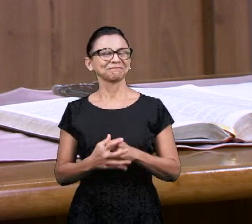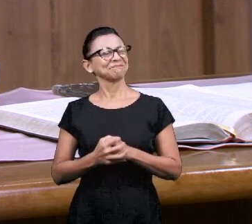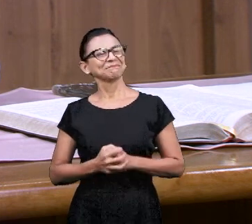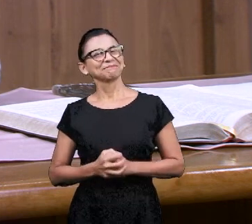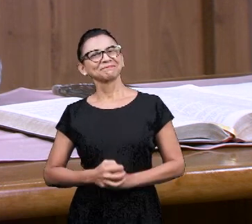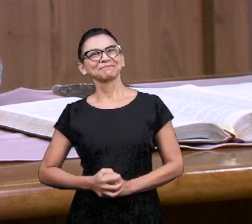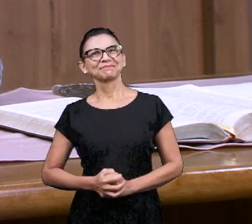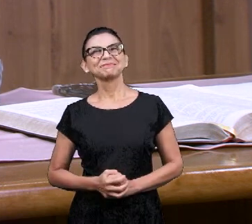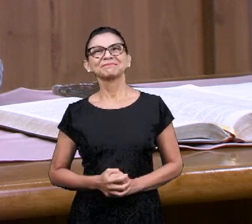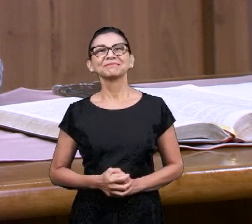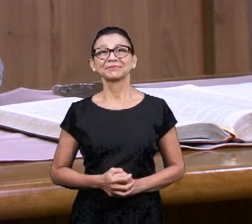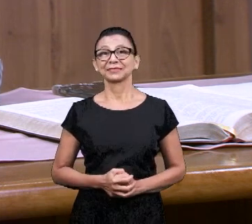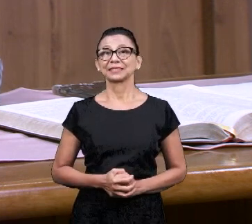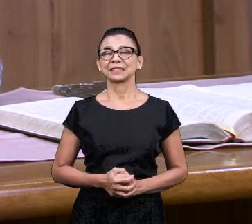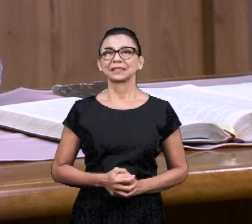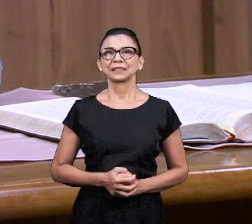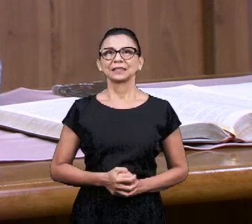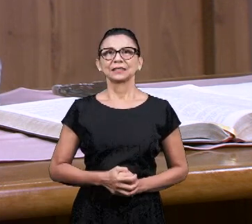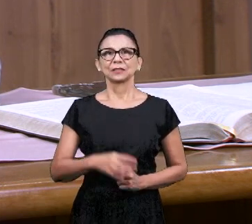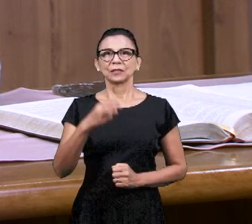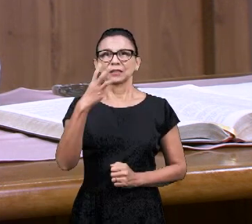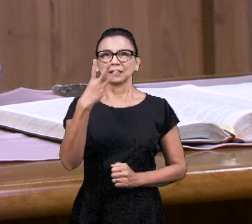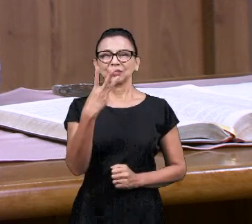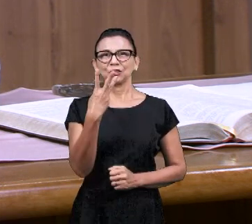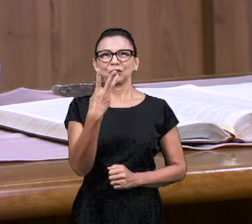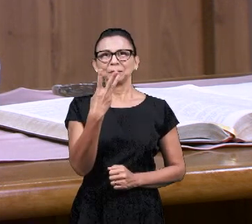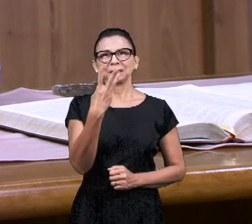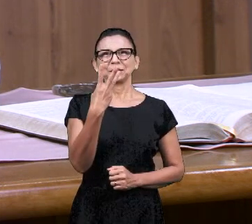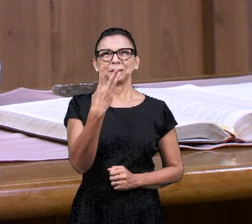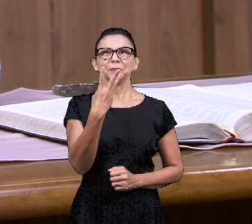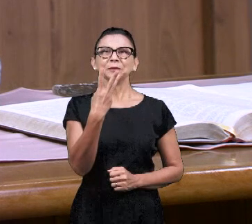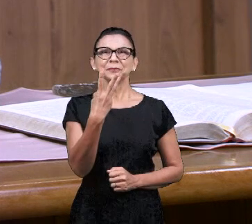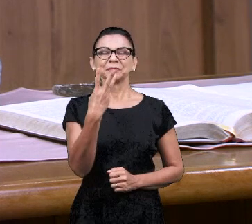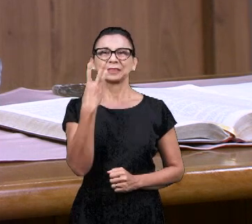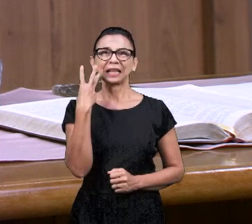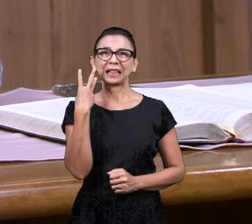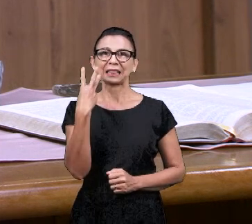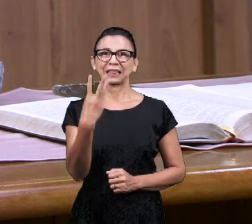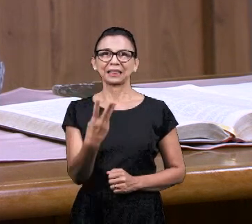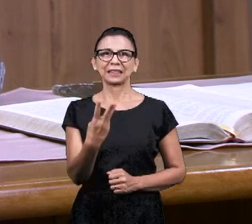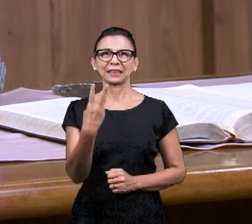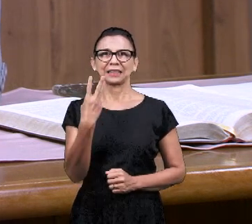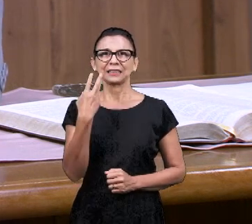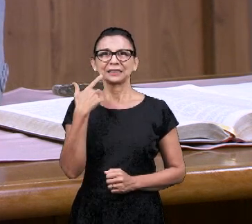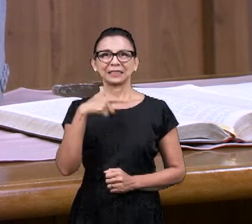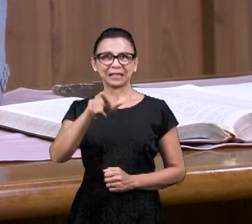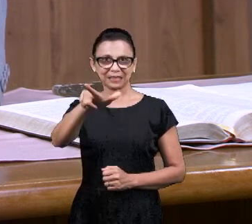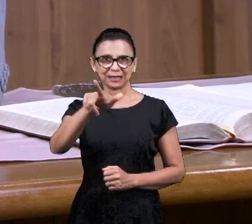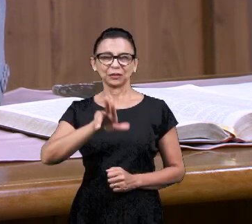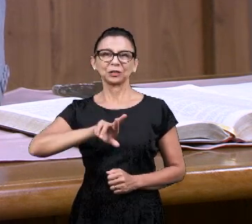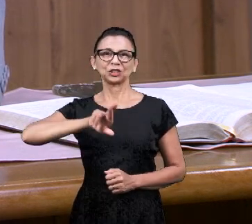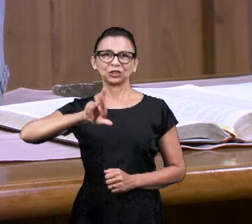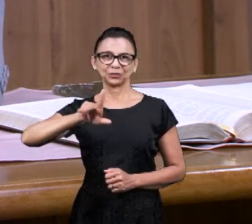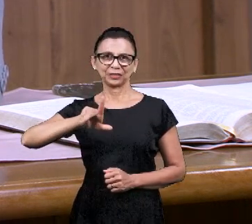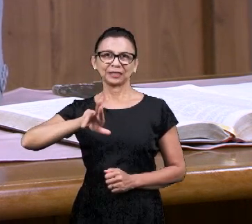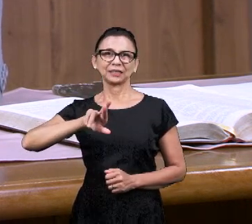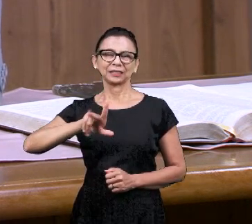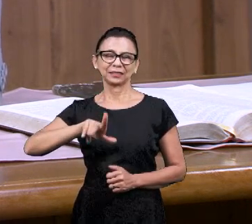Amen. Très bien répondu. Les réponses sont 3 idiomes différents. En Afrique, c'est